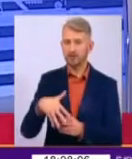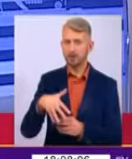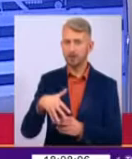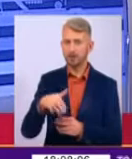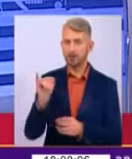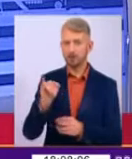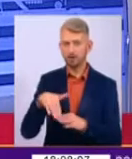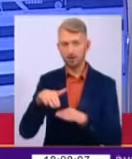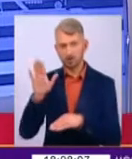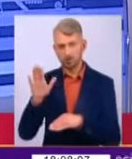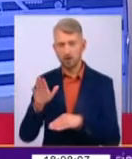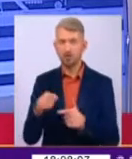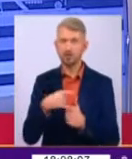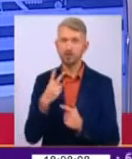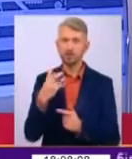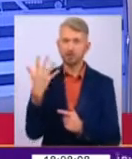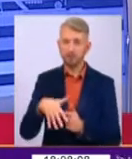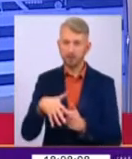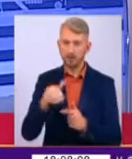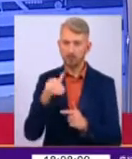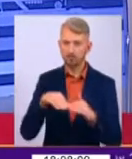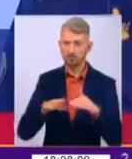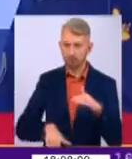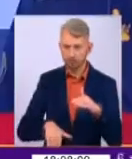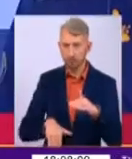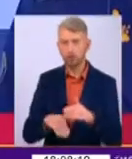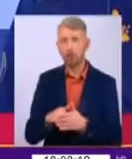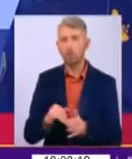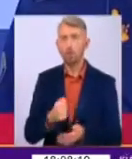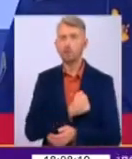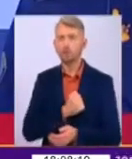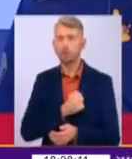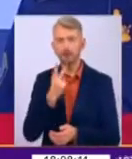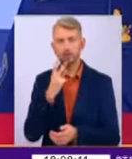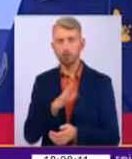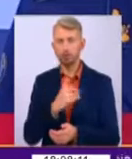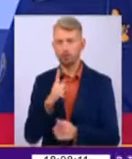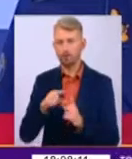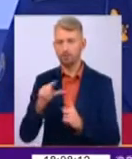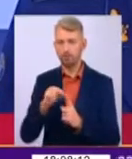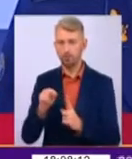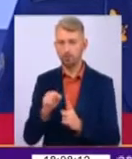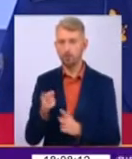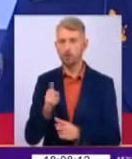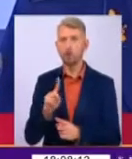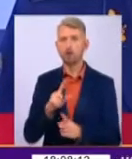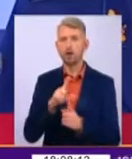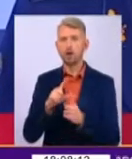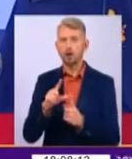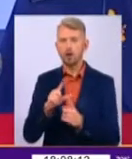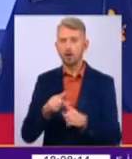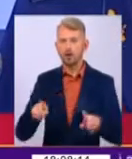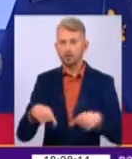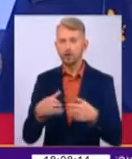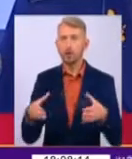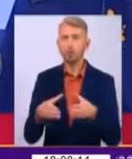і вище, чи 250 і нижче, знаєте, у військових завжди існувало одне правило. Тому що, як правило, створюється